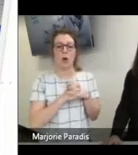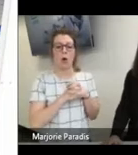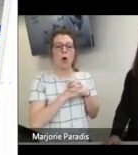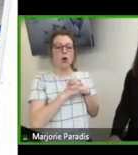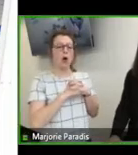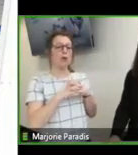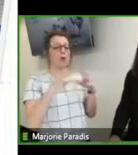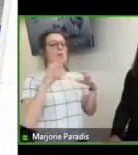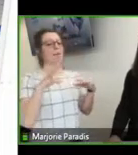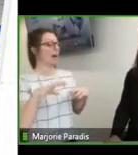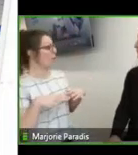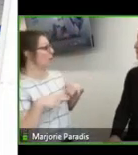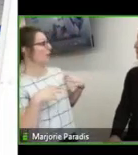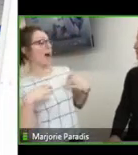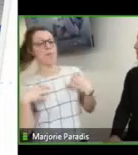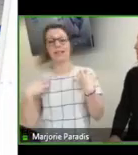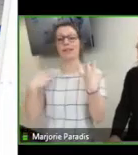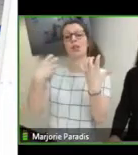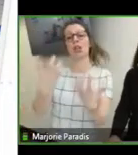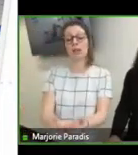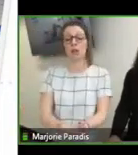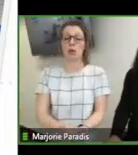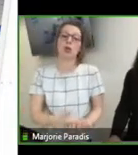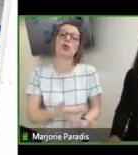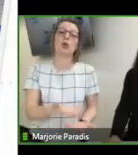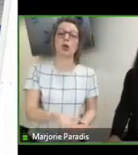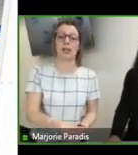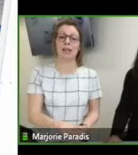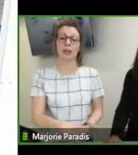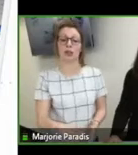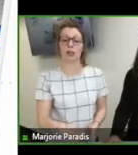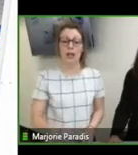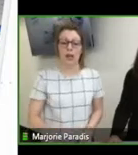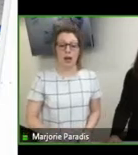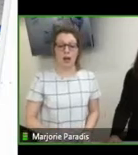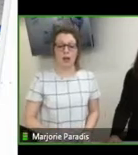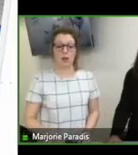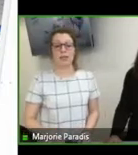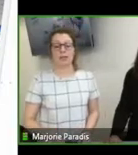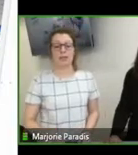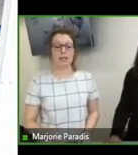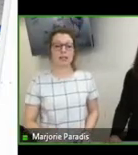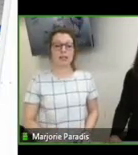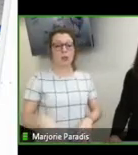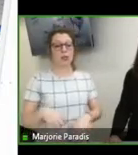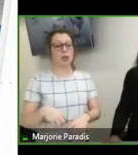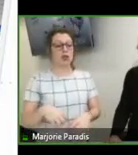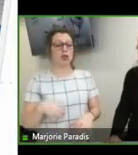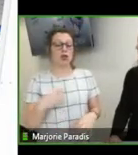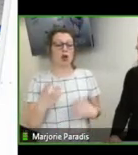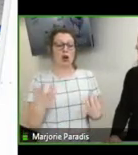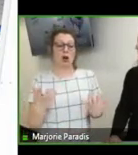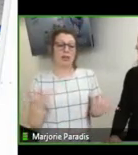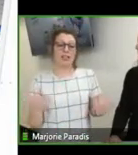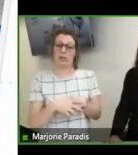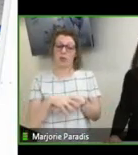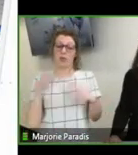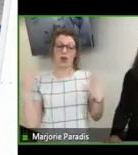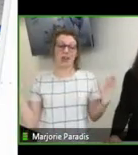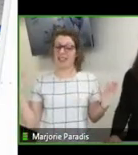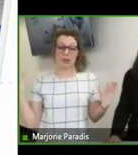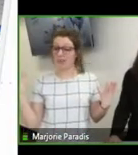l'explication qu'on veut, mais bref, on va venir appliquer ce calcul-là sur les données que vous avez laissées, puis selon, il